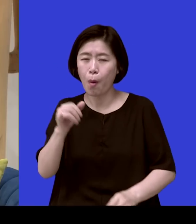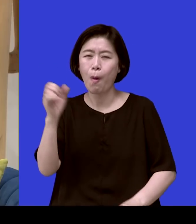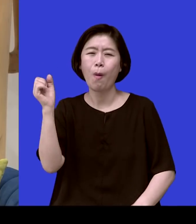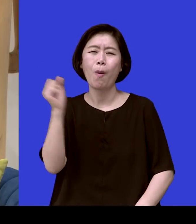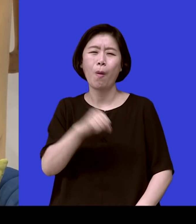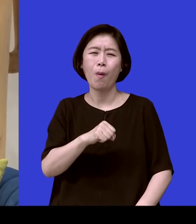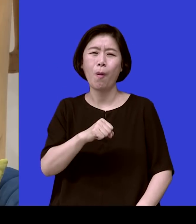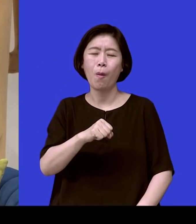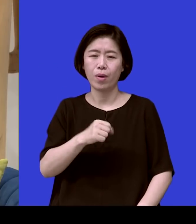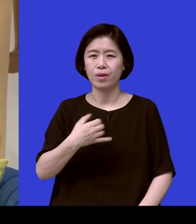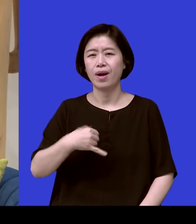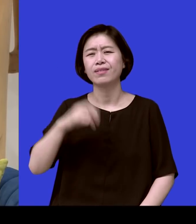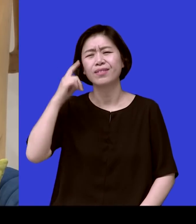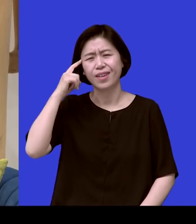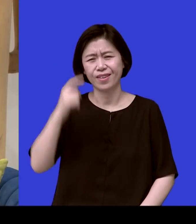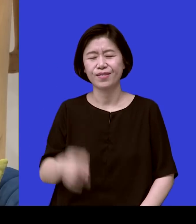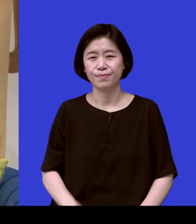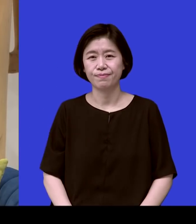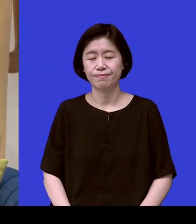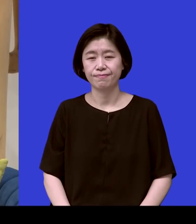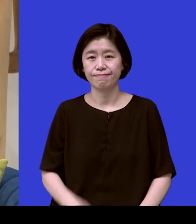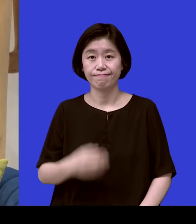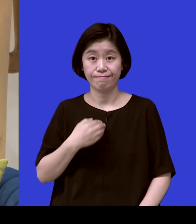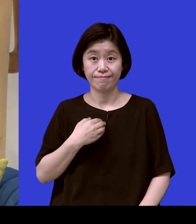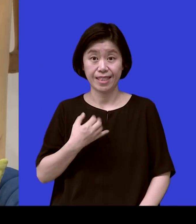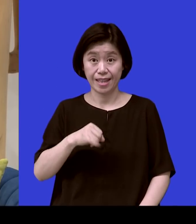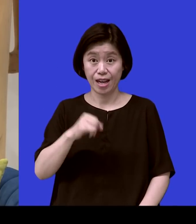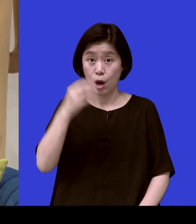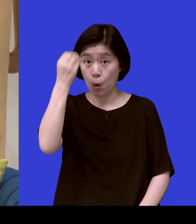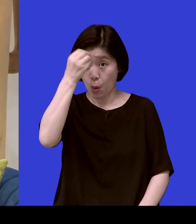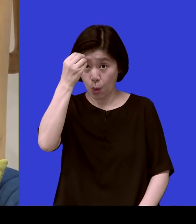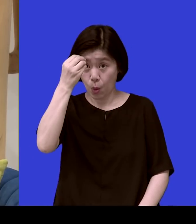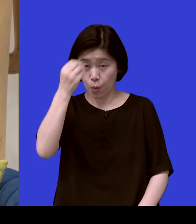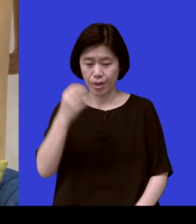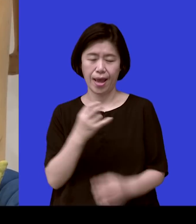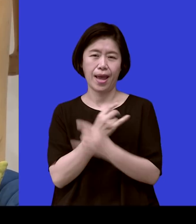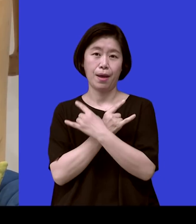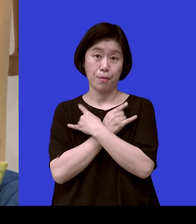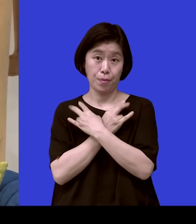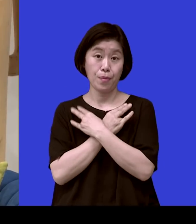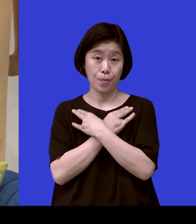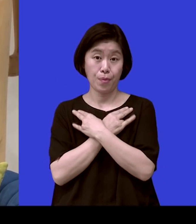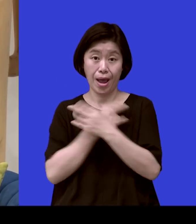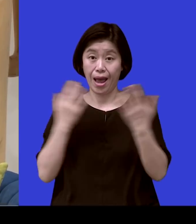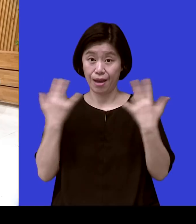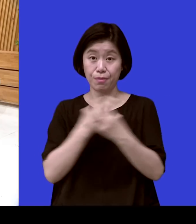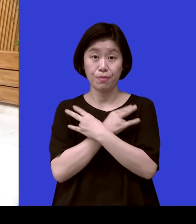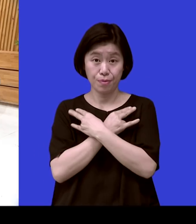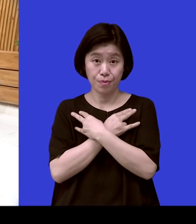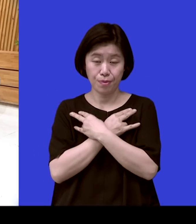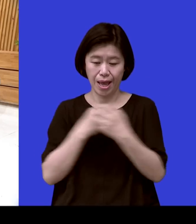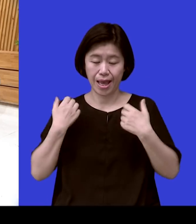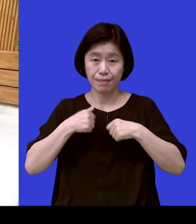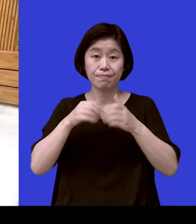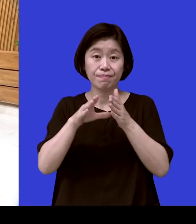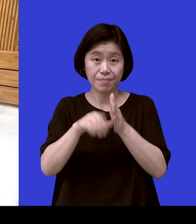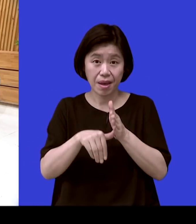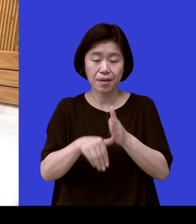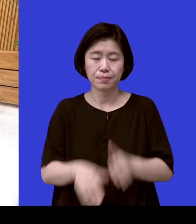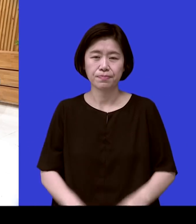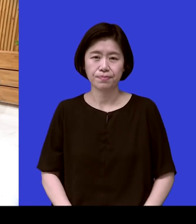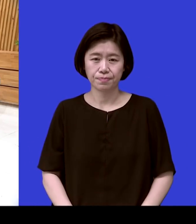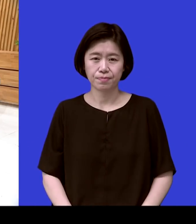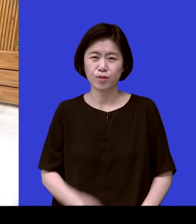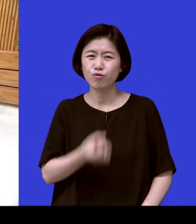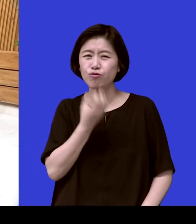지났는데 저희 아이가 교복을 고등학생이 됐는데 네. 꼭 웃도리를 예. 다행히 그때는 유행이